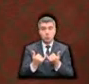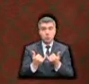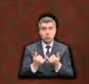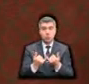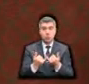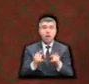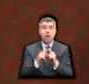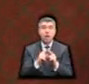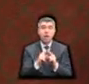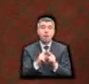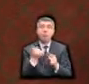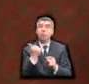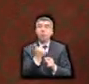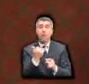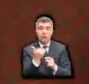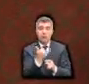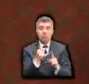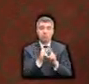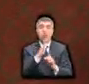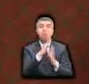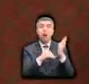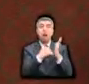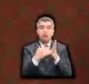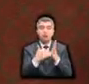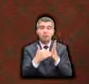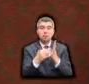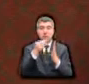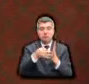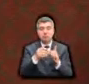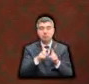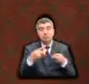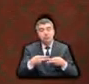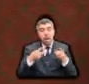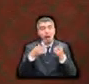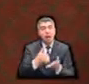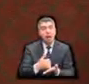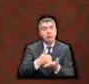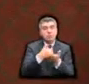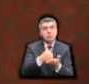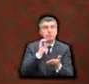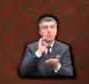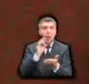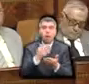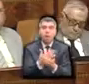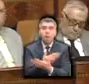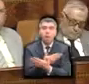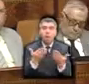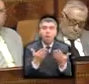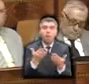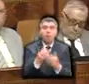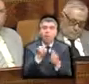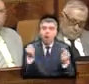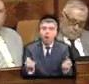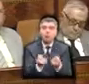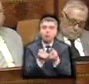الوزير من خلال الحكومة نعطيو برامج قوية وفاعلة لهذه المناطق، ونخصوا لها إمكانيات استثنائية لتأهيل ديالها باش تولي بحالها